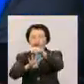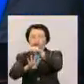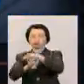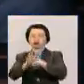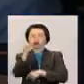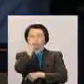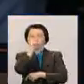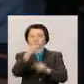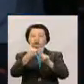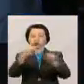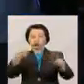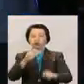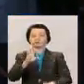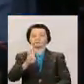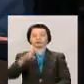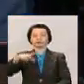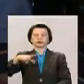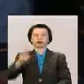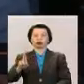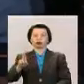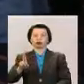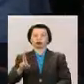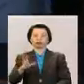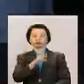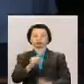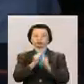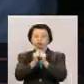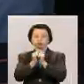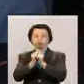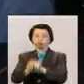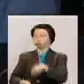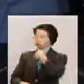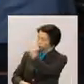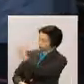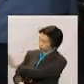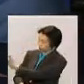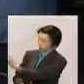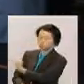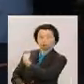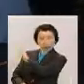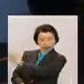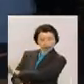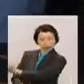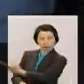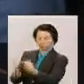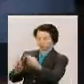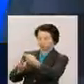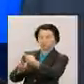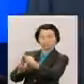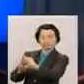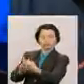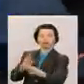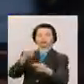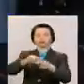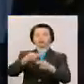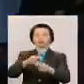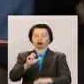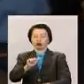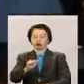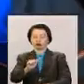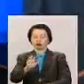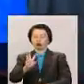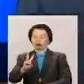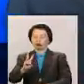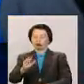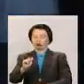BPR. Dan bersama dengan BPR, kalau tak ada orang ni tak lengkap BPR. Awang. Awang pun